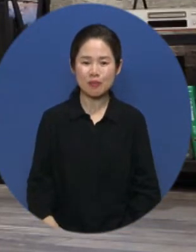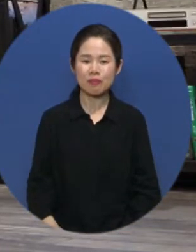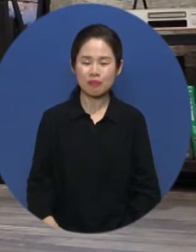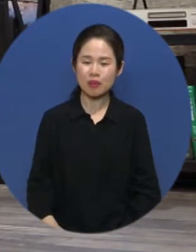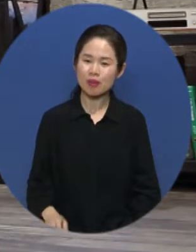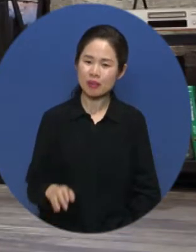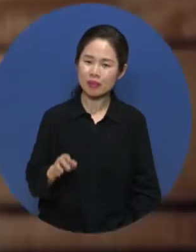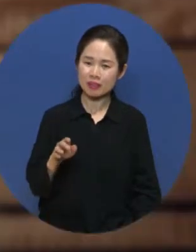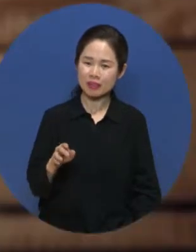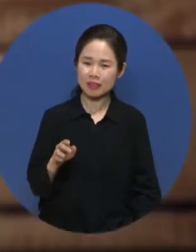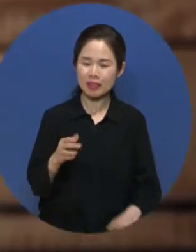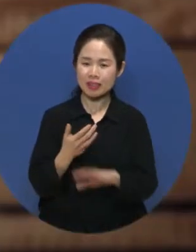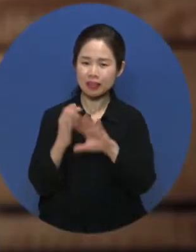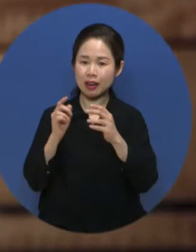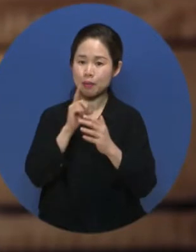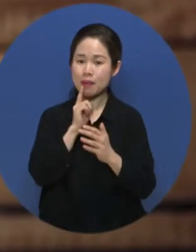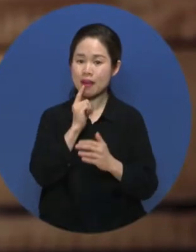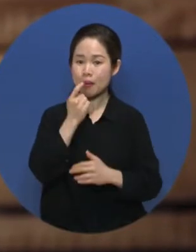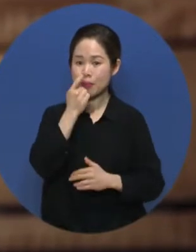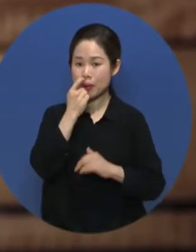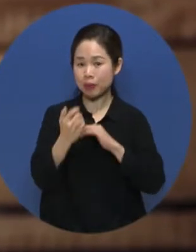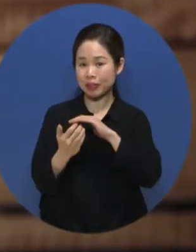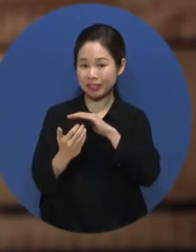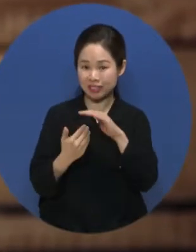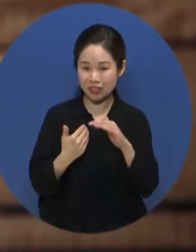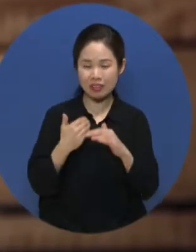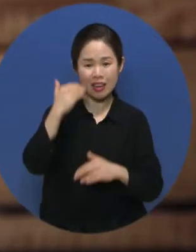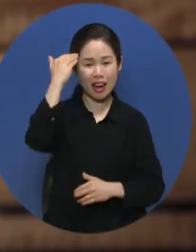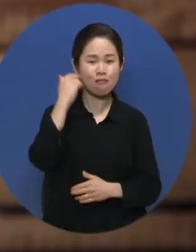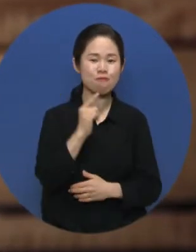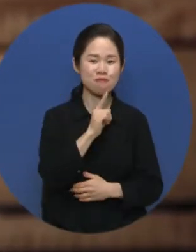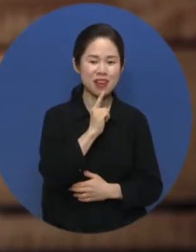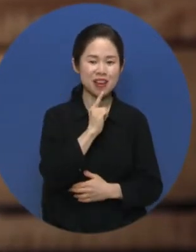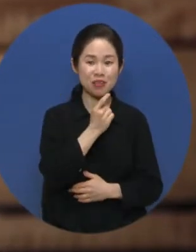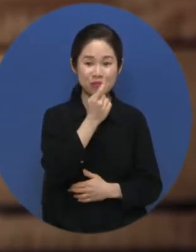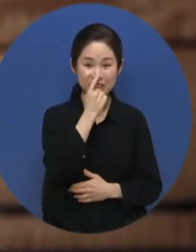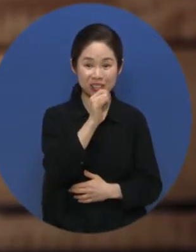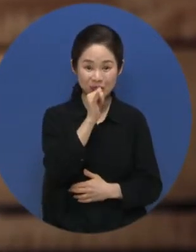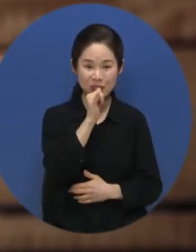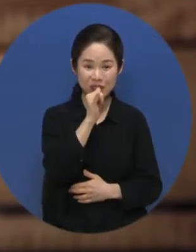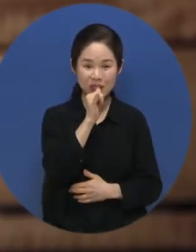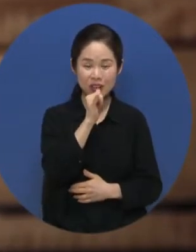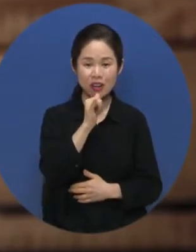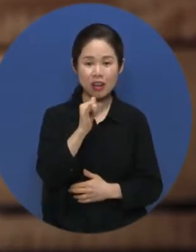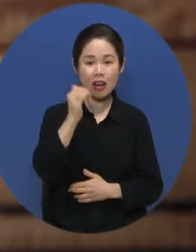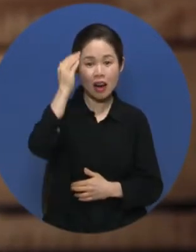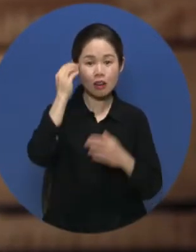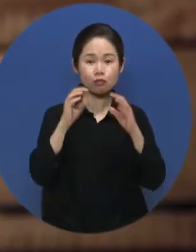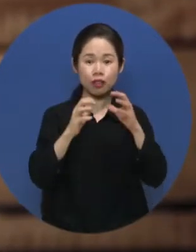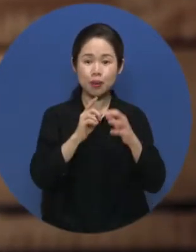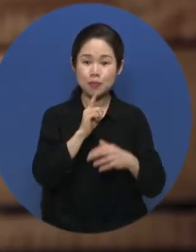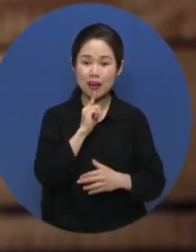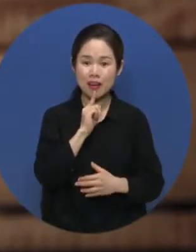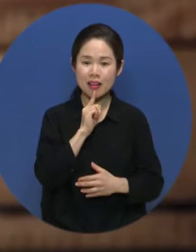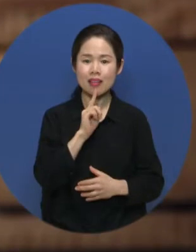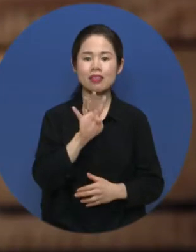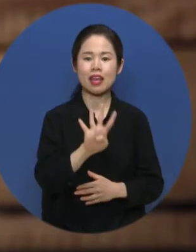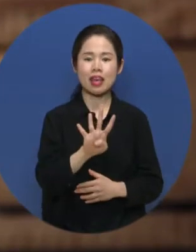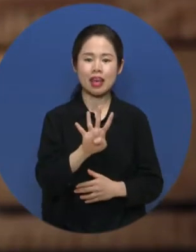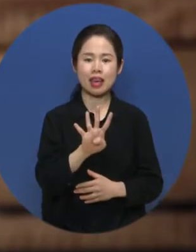위해서 한국어에 한글을 어려서부터 열심히 공부를 하죠. 근데 여러분 그거 아세요? 우리나라 말이 4가지나